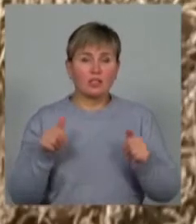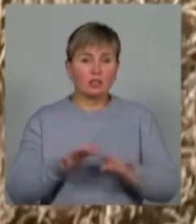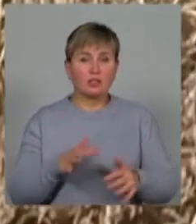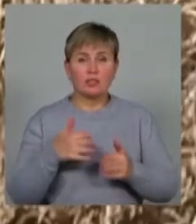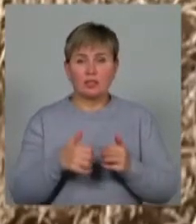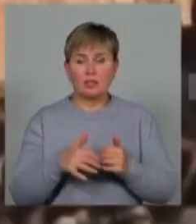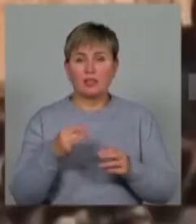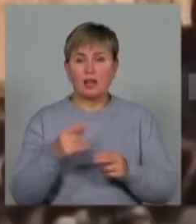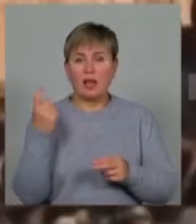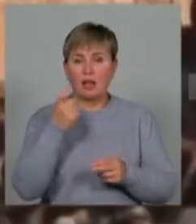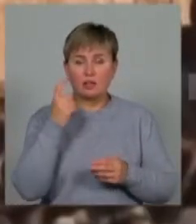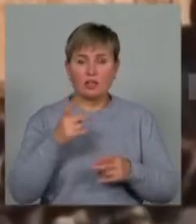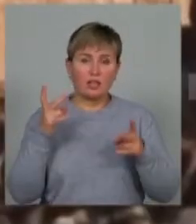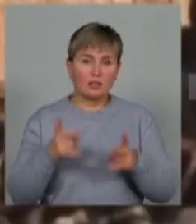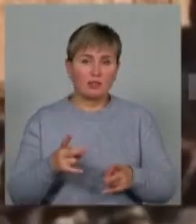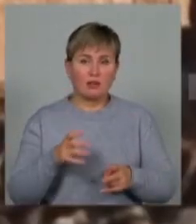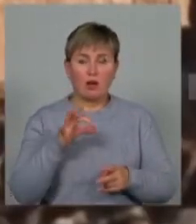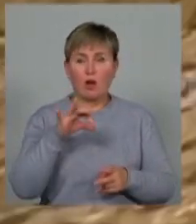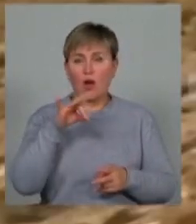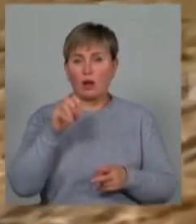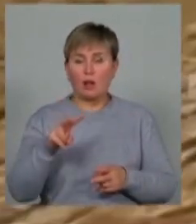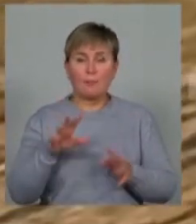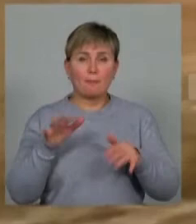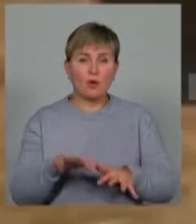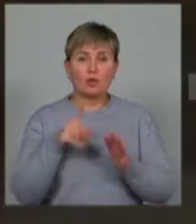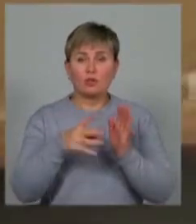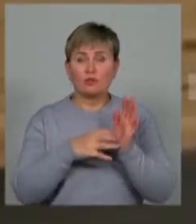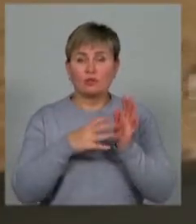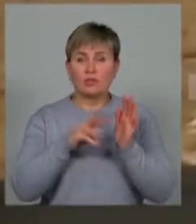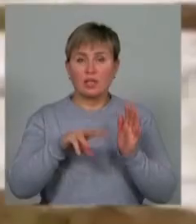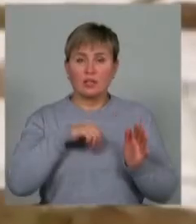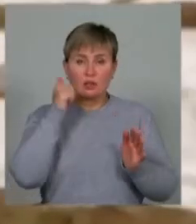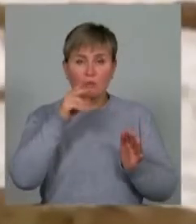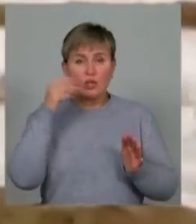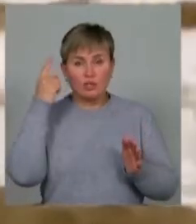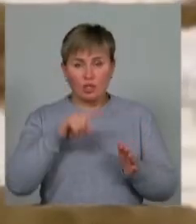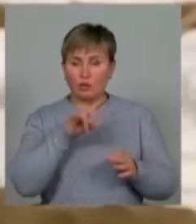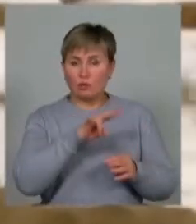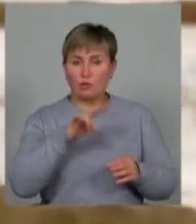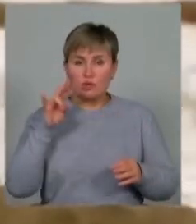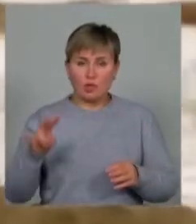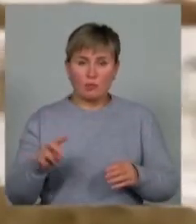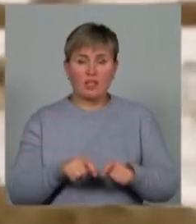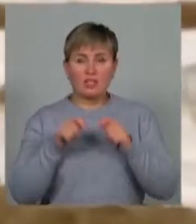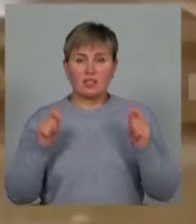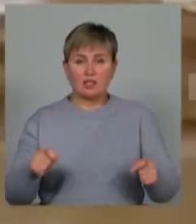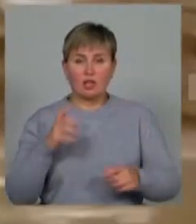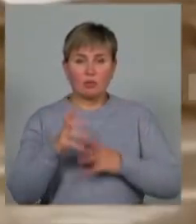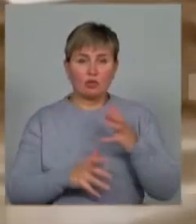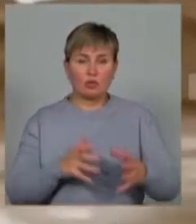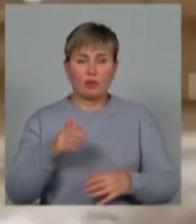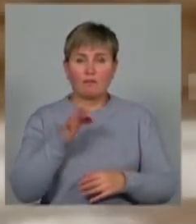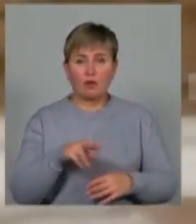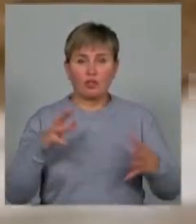Среди них и экологическая катастрофа на Аральском море. В 1993 году по инициативе Нурсултана Назарбаева создается Международный